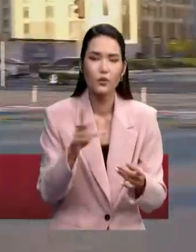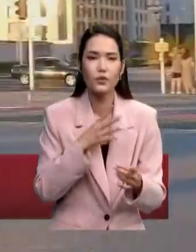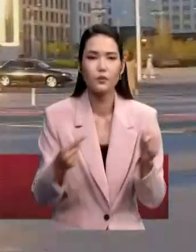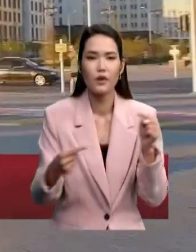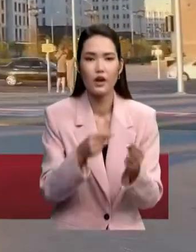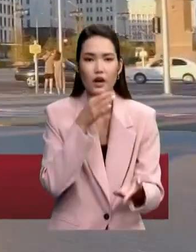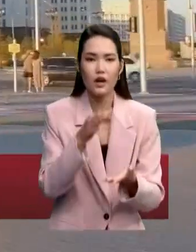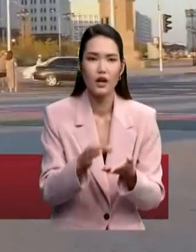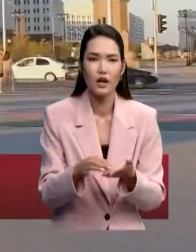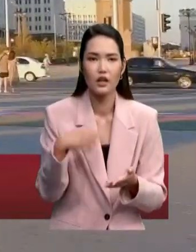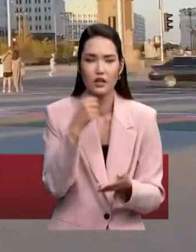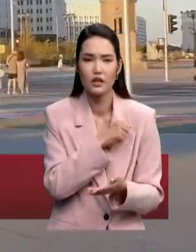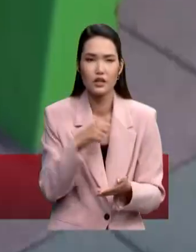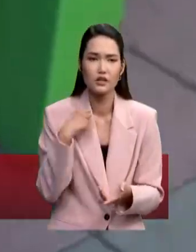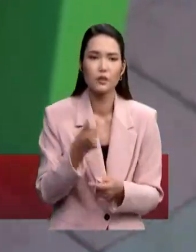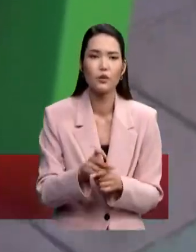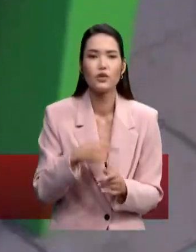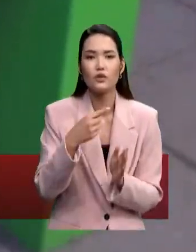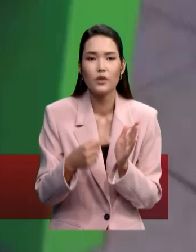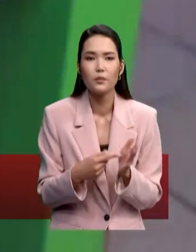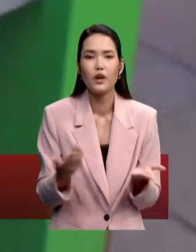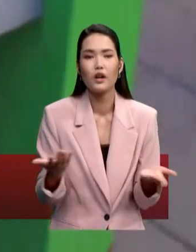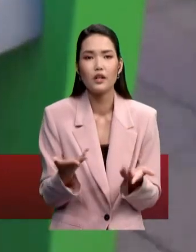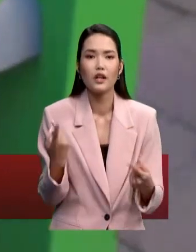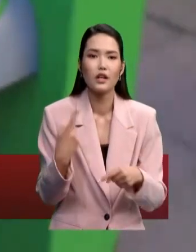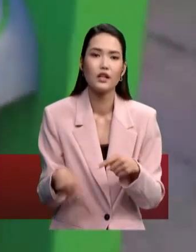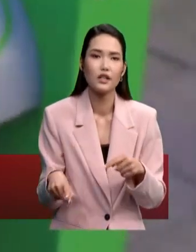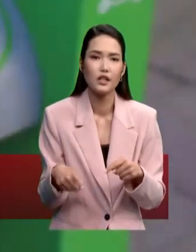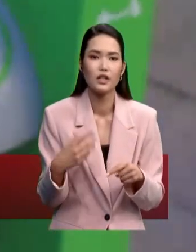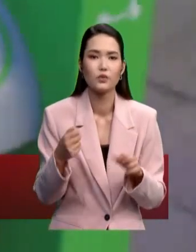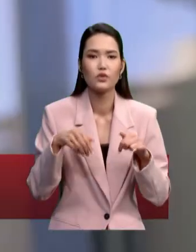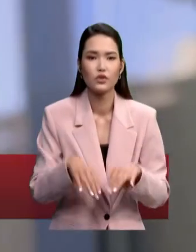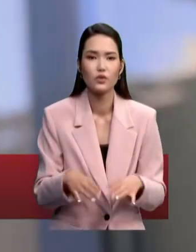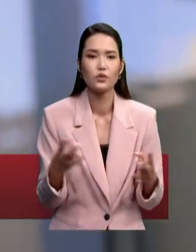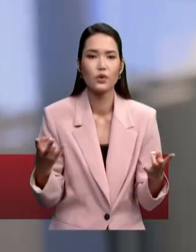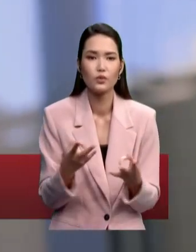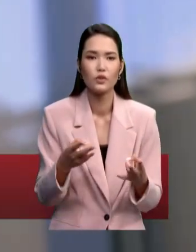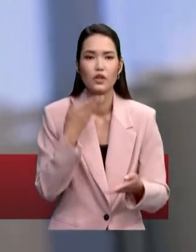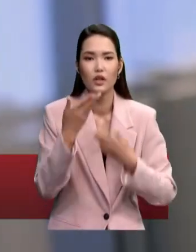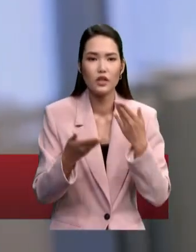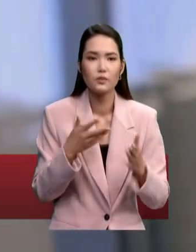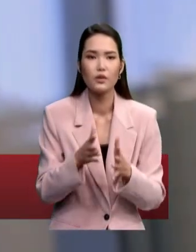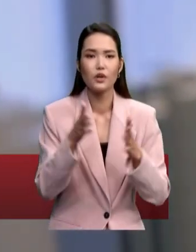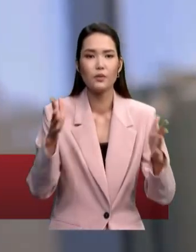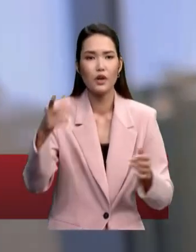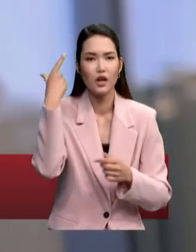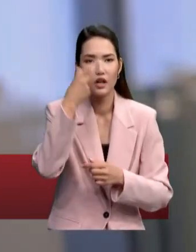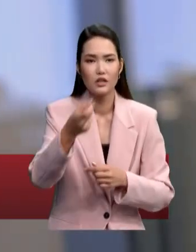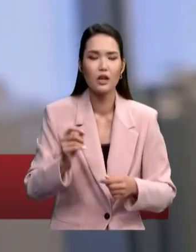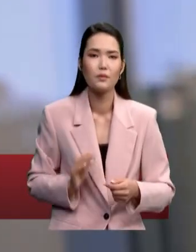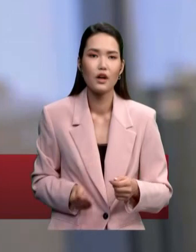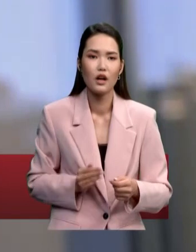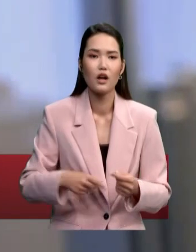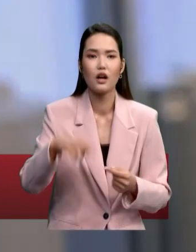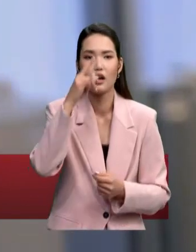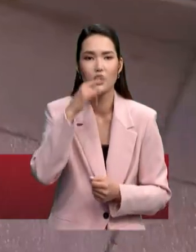ответственность здесь на акимах. Впрочем, вопрос так или иначе решить нужно. Спрос большой. По данным шеринговых компаний, в